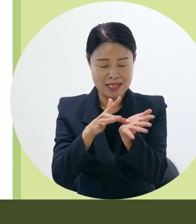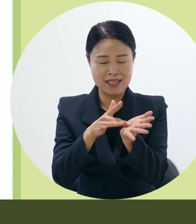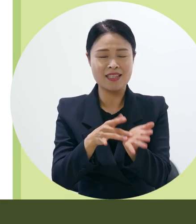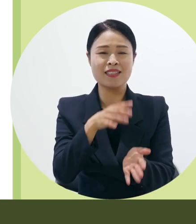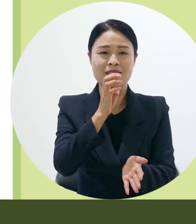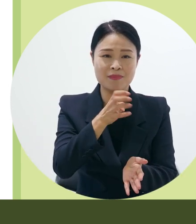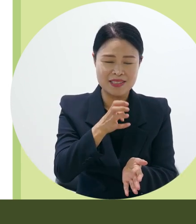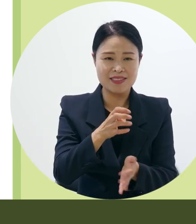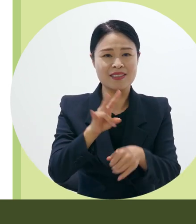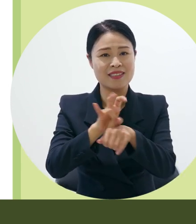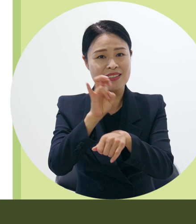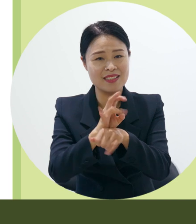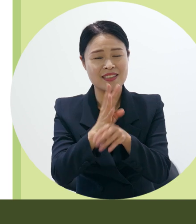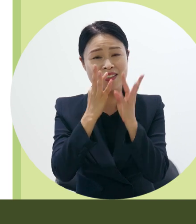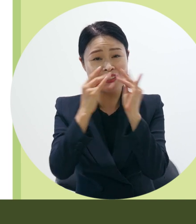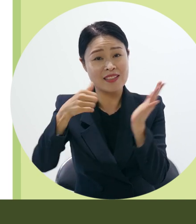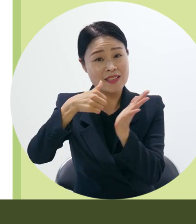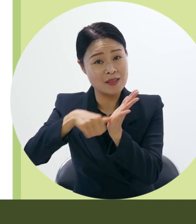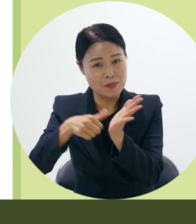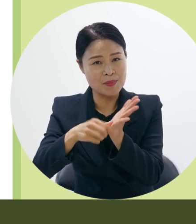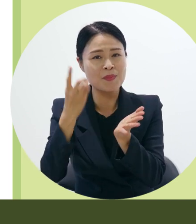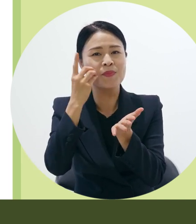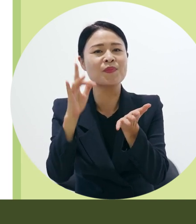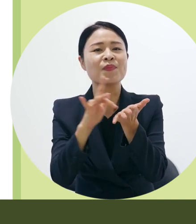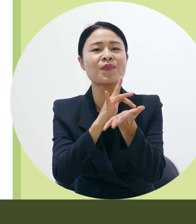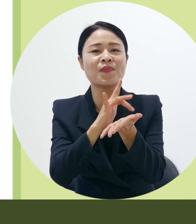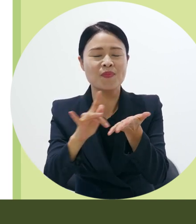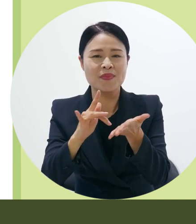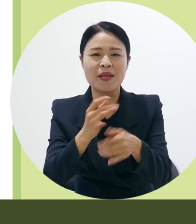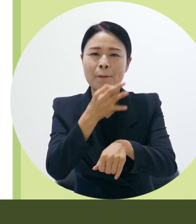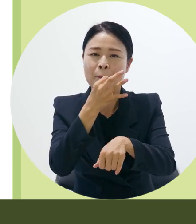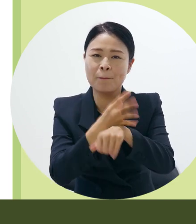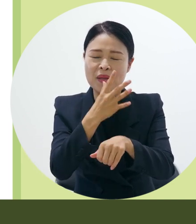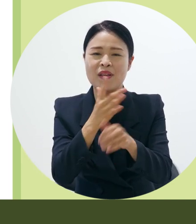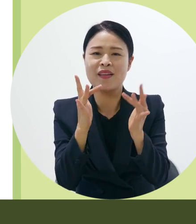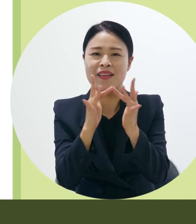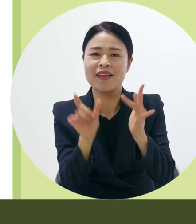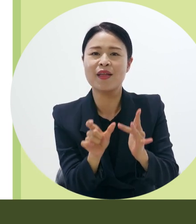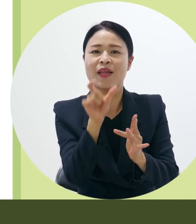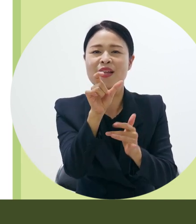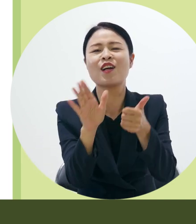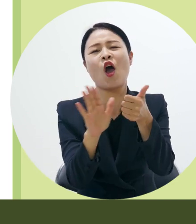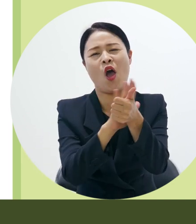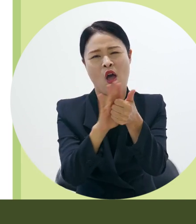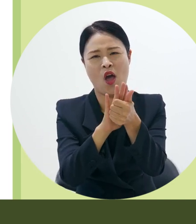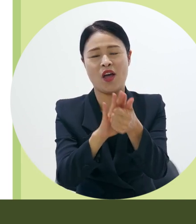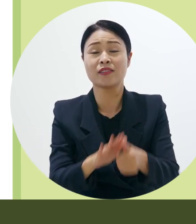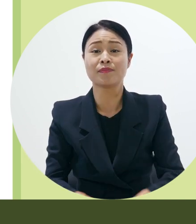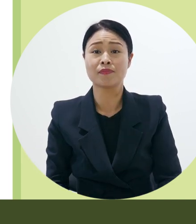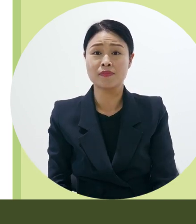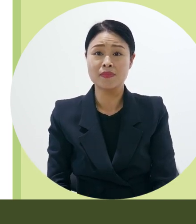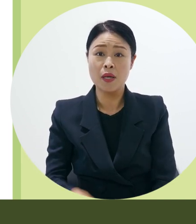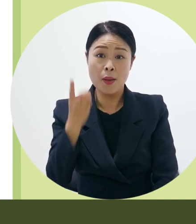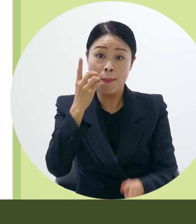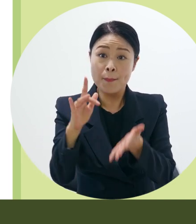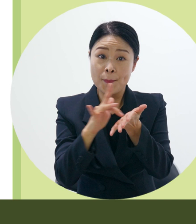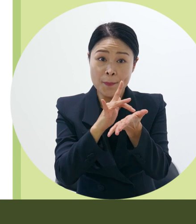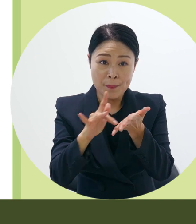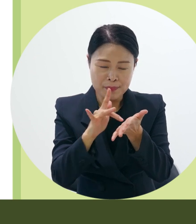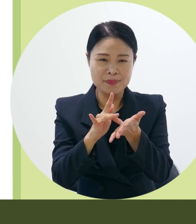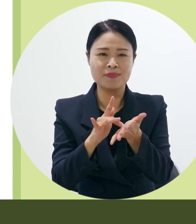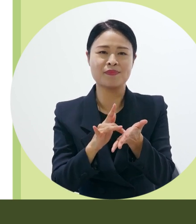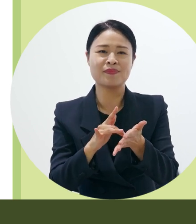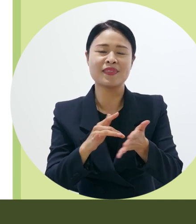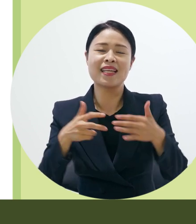의약외품 모바일 간편 검색 서비스, 스마트폰 카메라로 의약외품 바코드를 스캔하면 바로